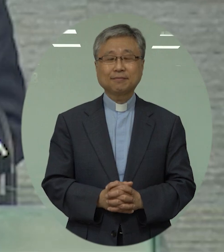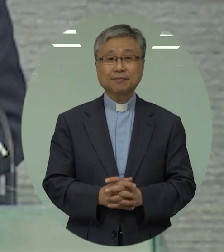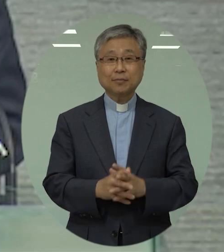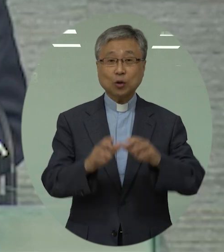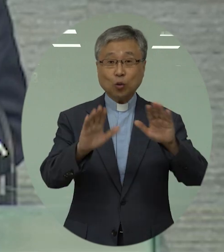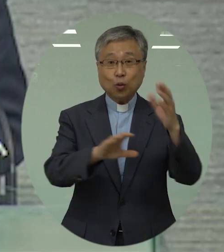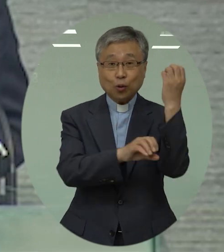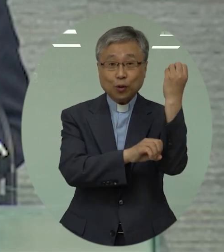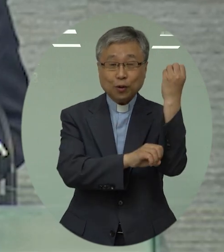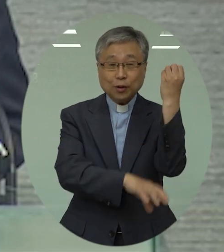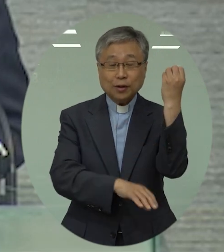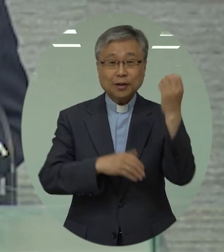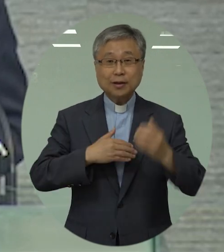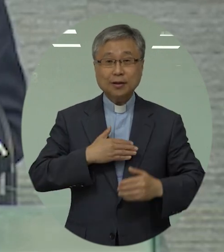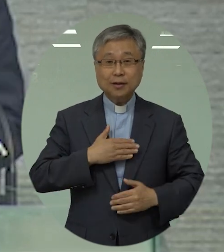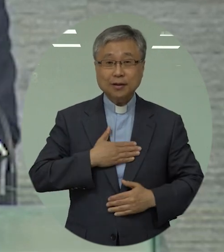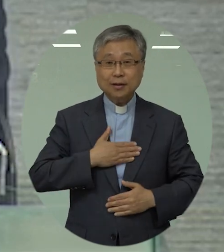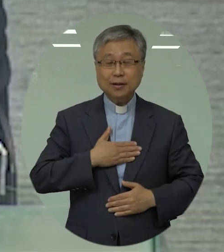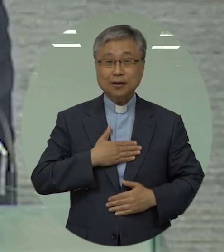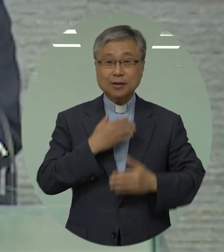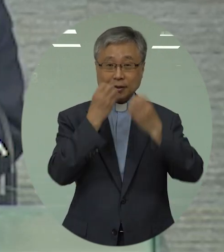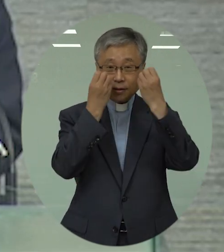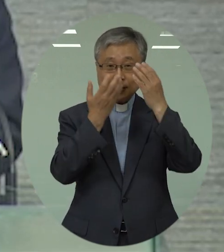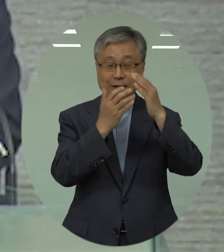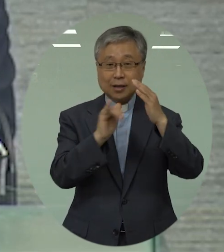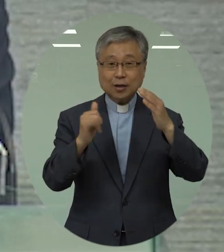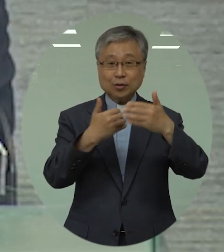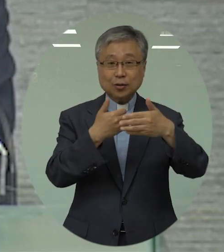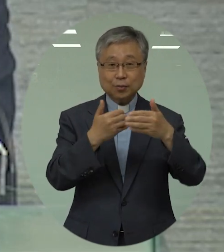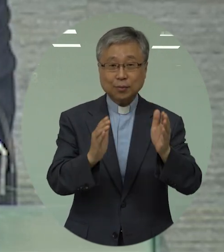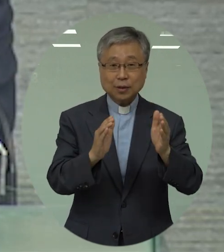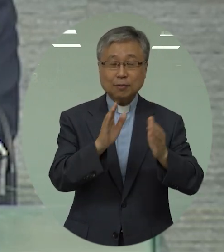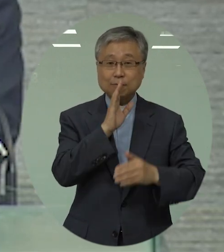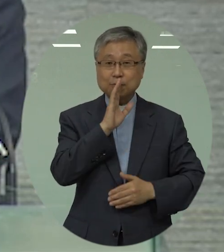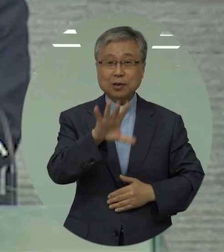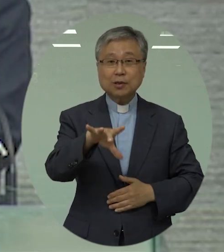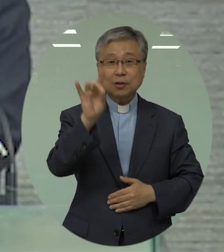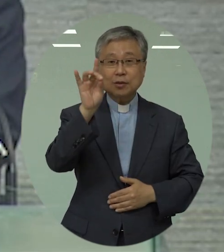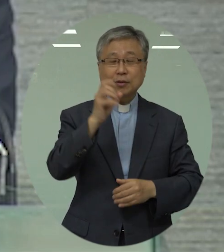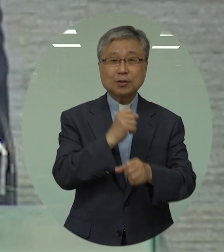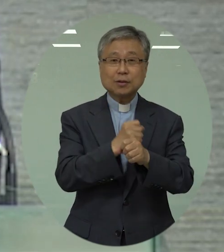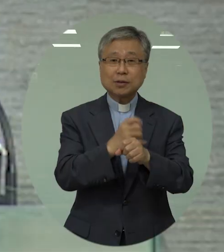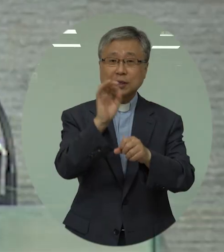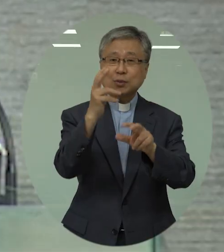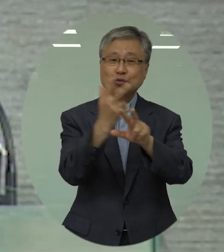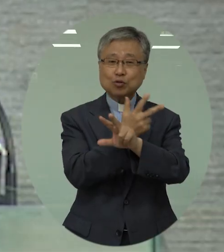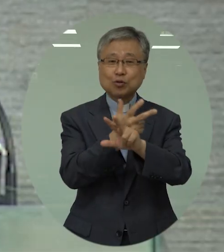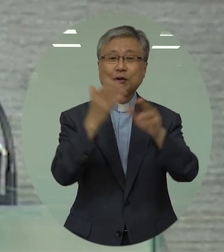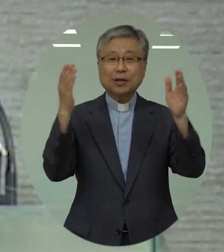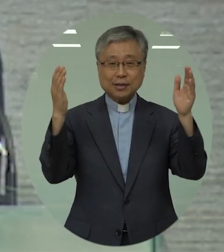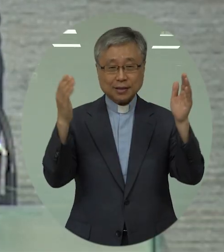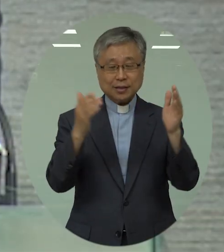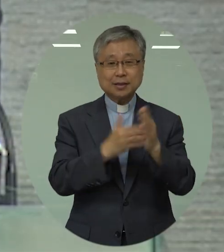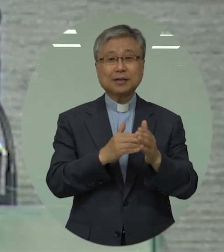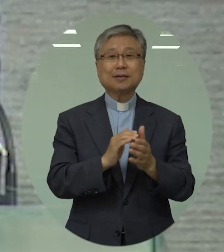이 본래 제가 이 새가족반이라는 성경 공부를 디자인할 때 처음에는 우리가 10주로 했습니다. 10주.